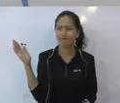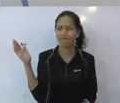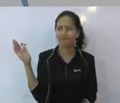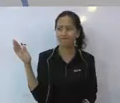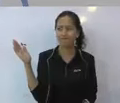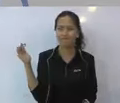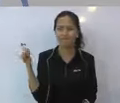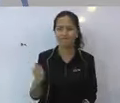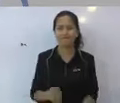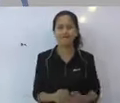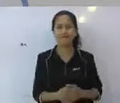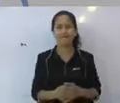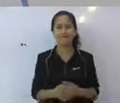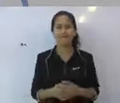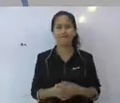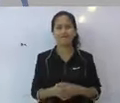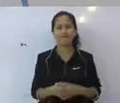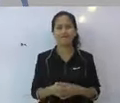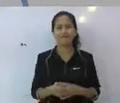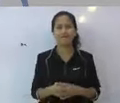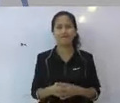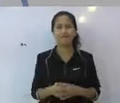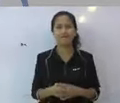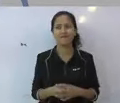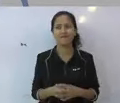Yeah. Kumbaga sa ano